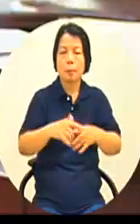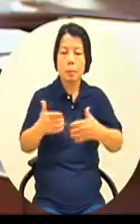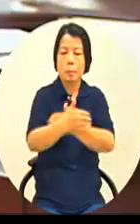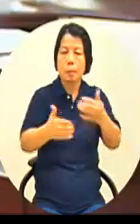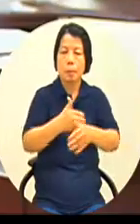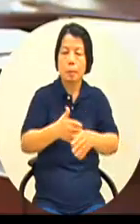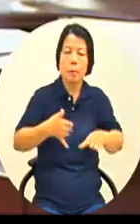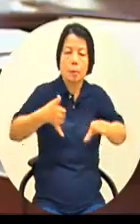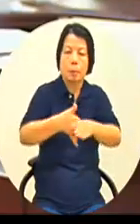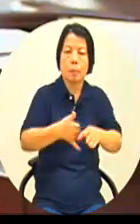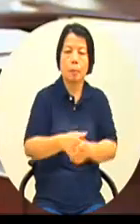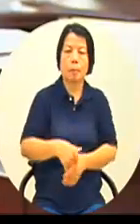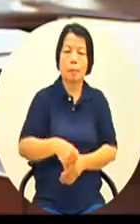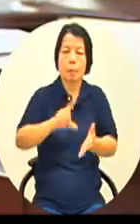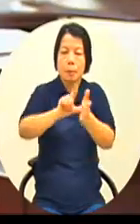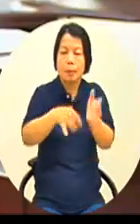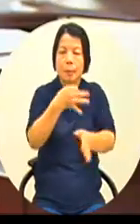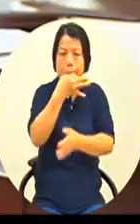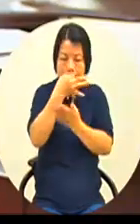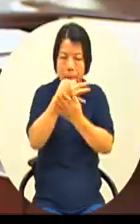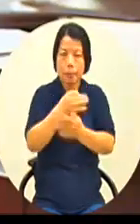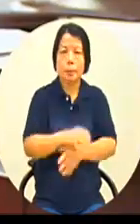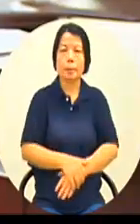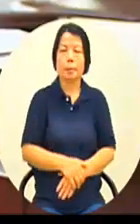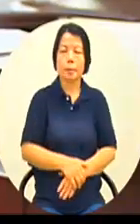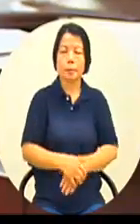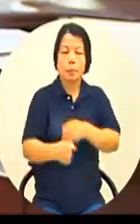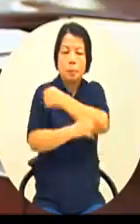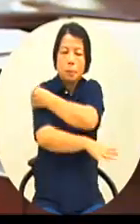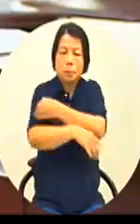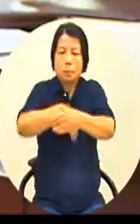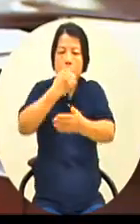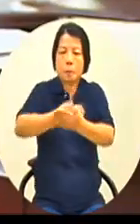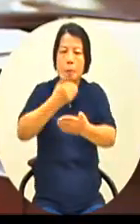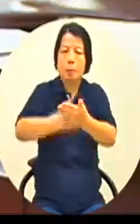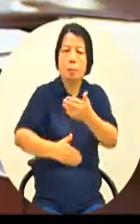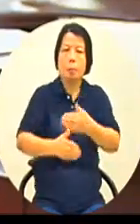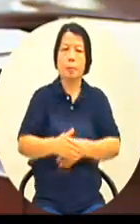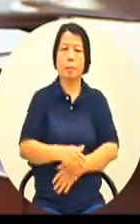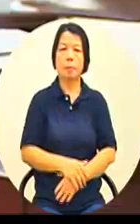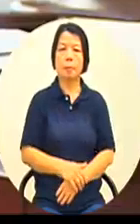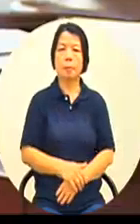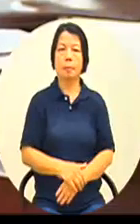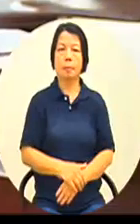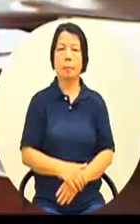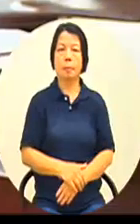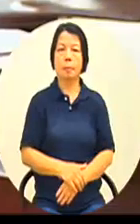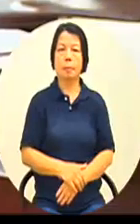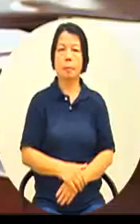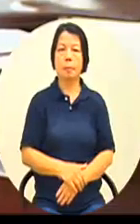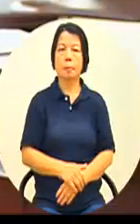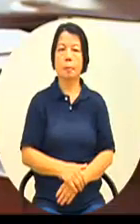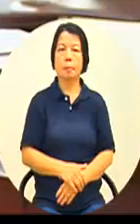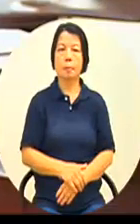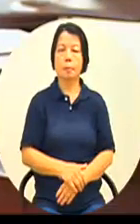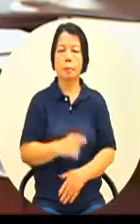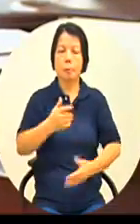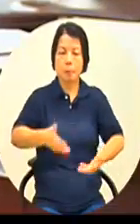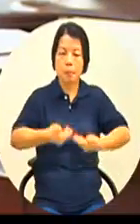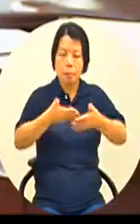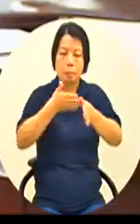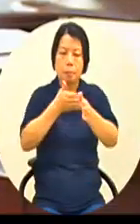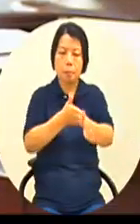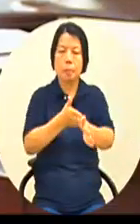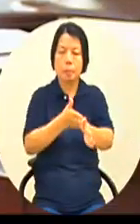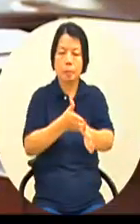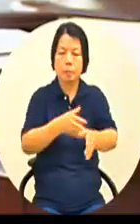来。这个节了减碳节能，对不对？哈，会当的哦。你在你是在轻轨啦，哈，是在